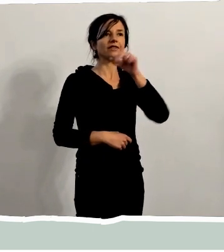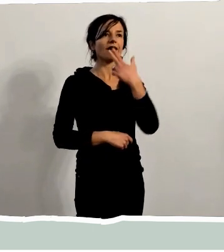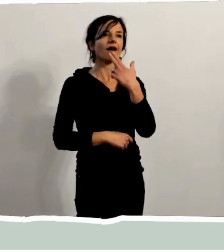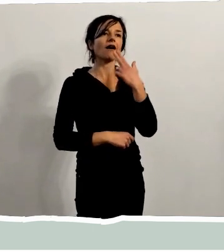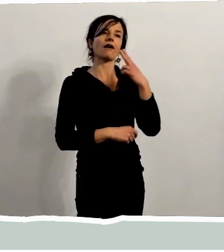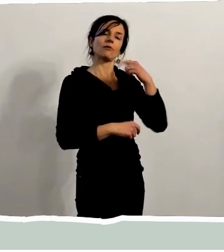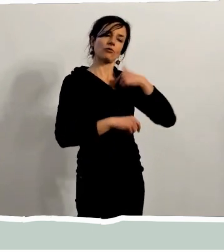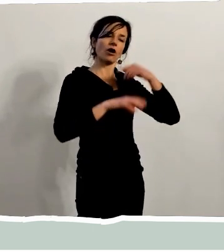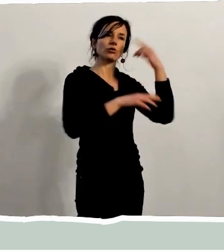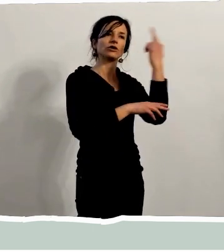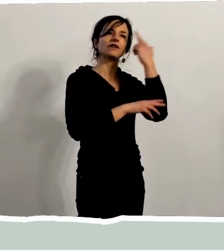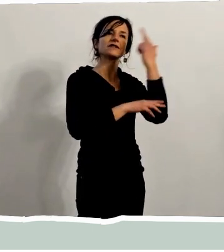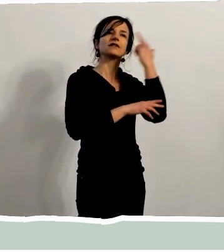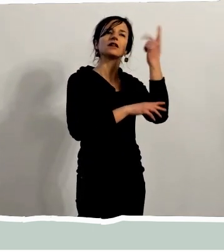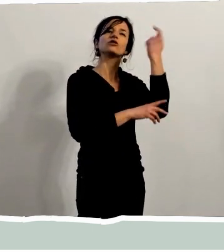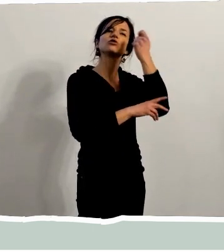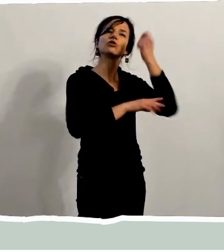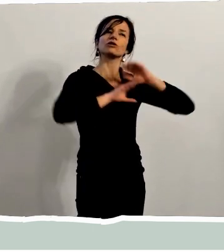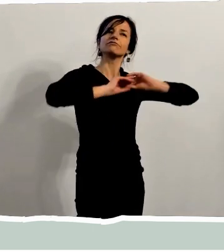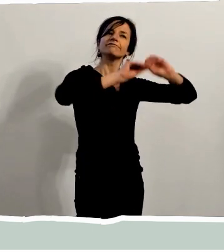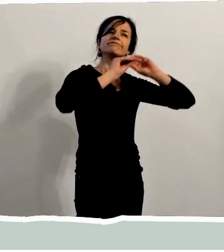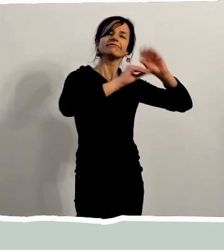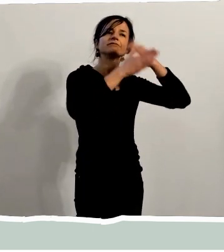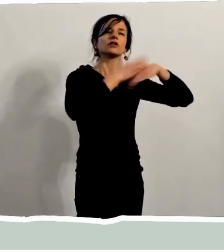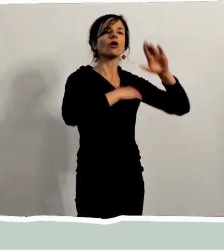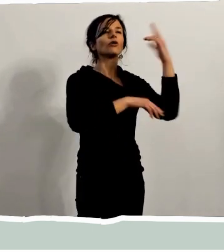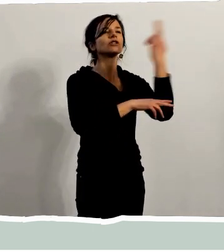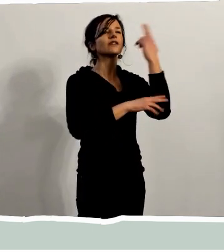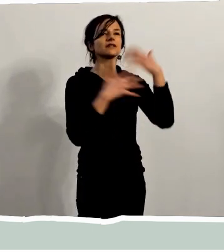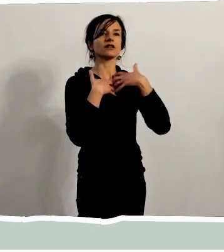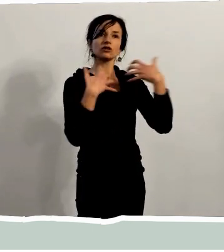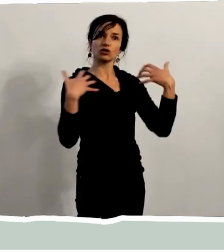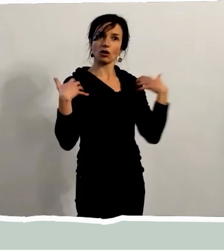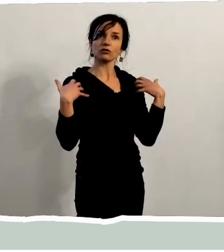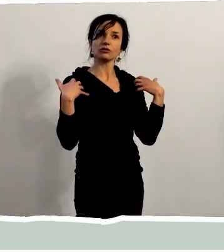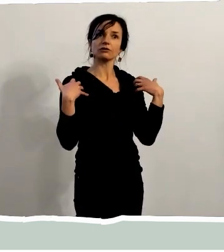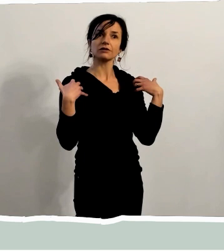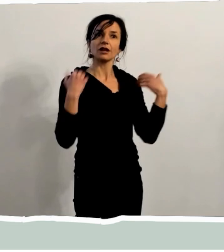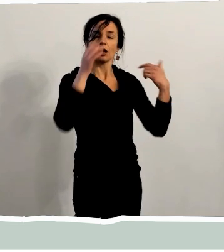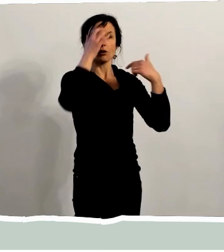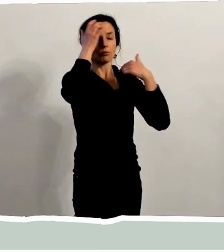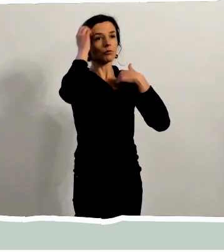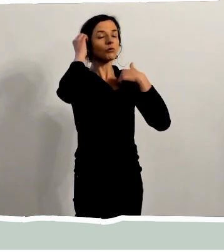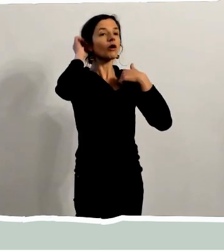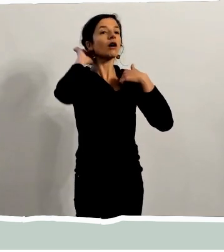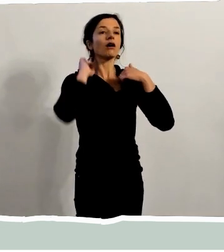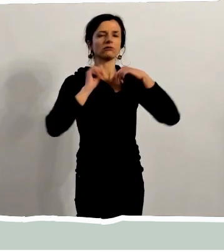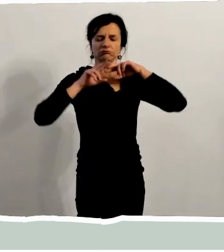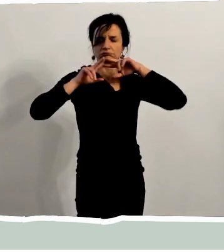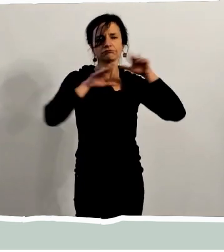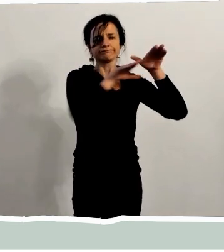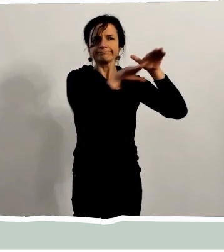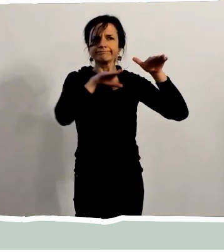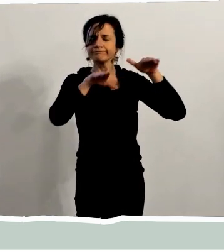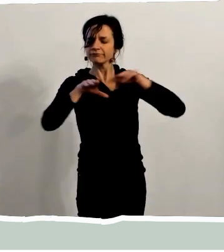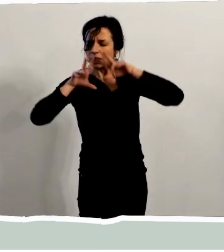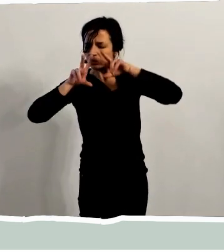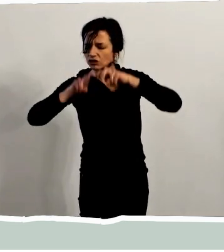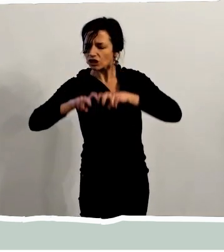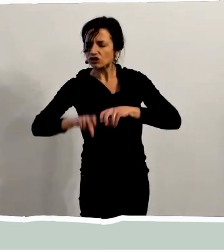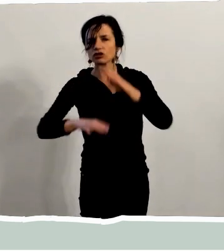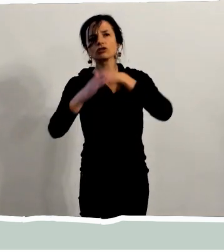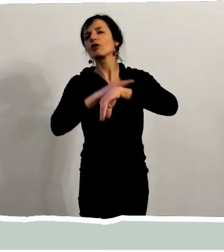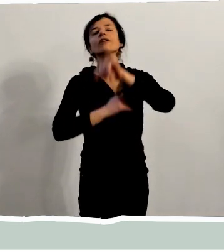à l'université de Tours. Donc, j'enseigne à la fac de sciences et je fais mes recherches dans l'unité de recherche N2COX à